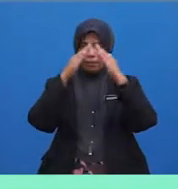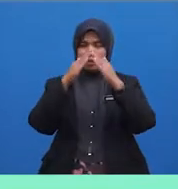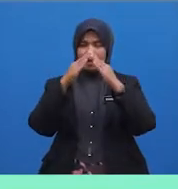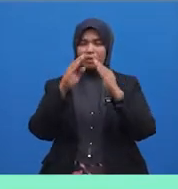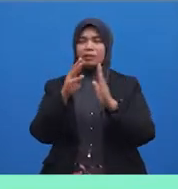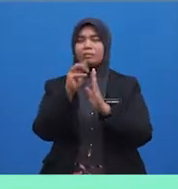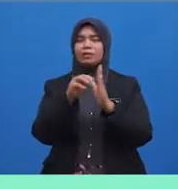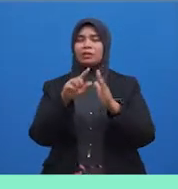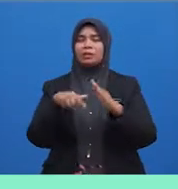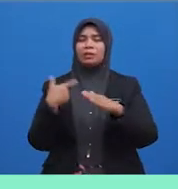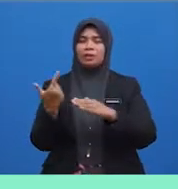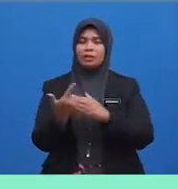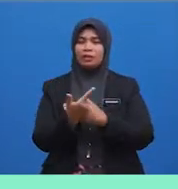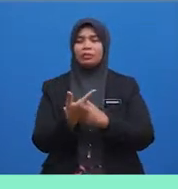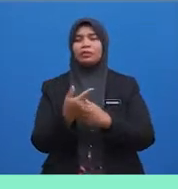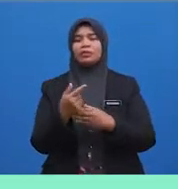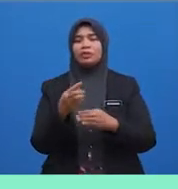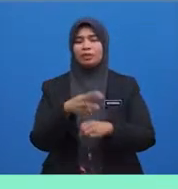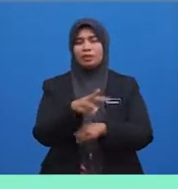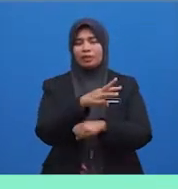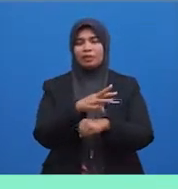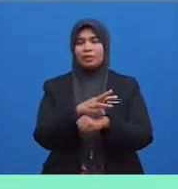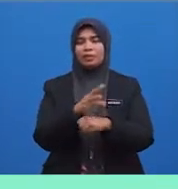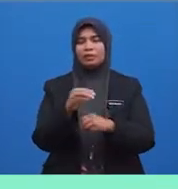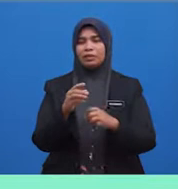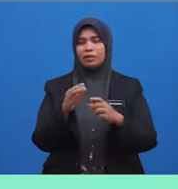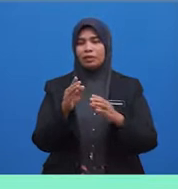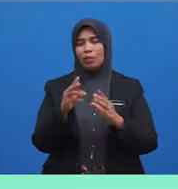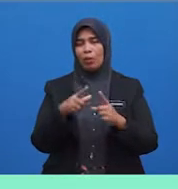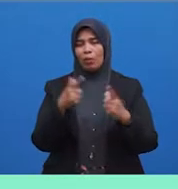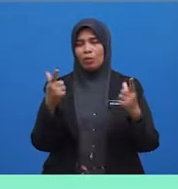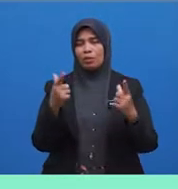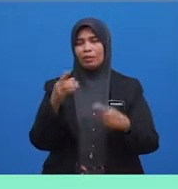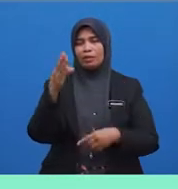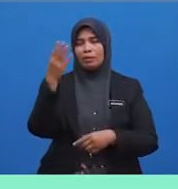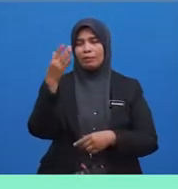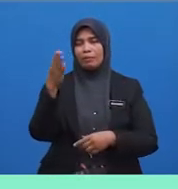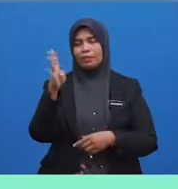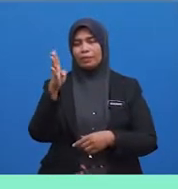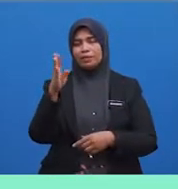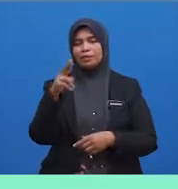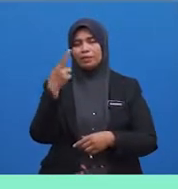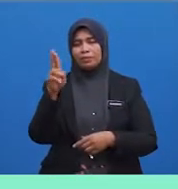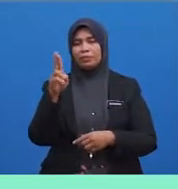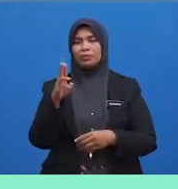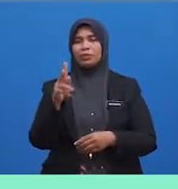meliputi kawasan perlombongan yang terdapat di laut berkeluasan 14,000 kaki